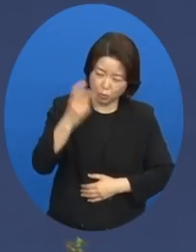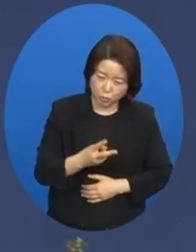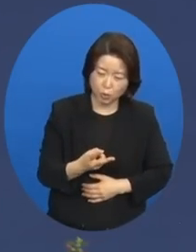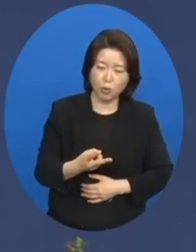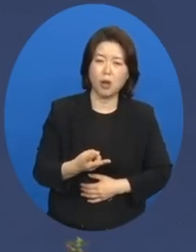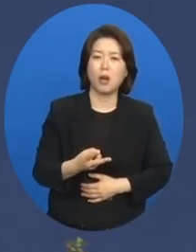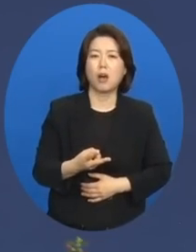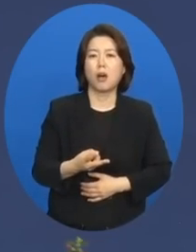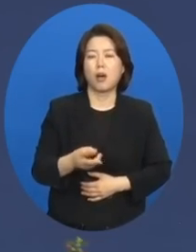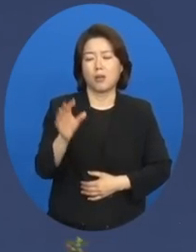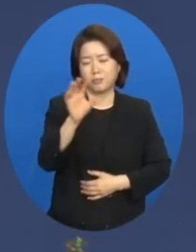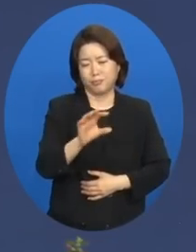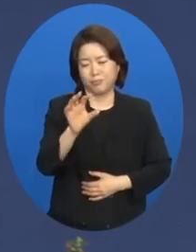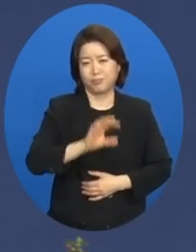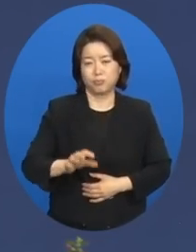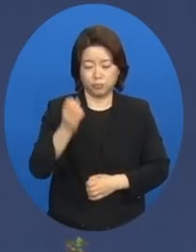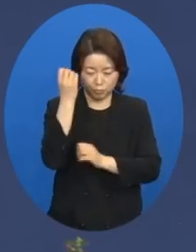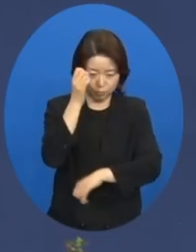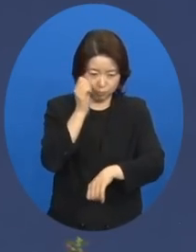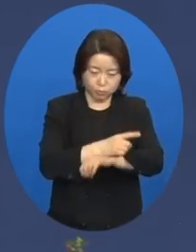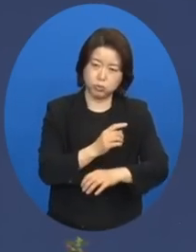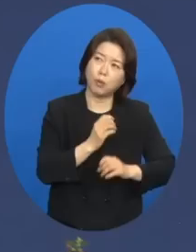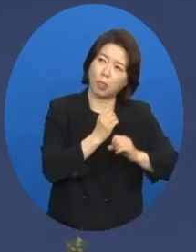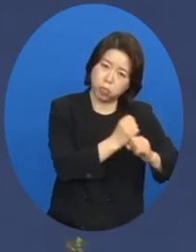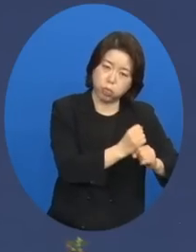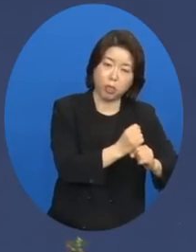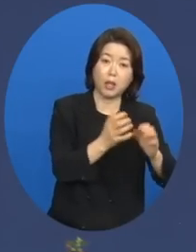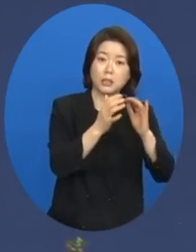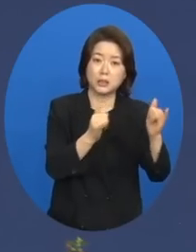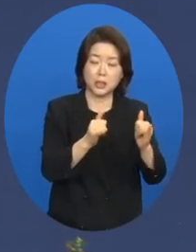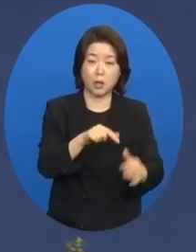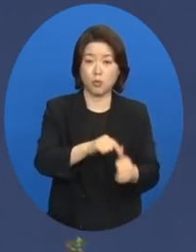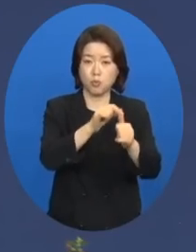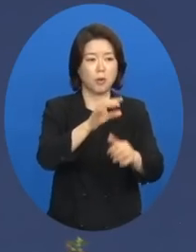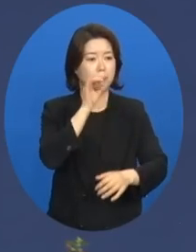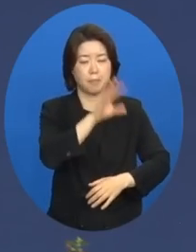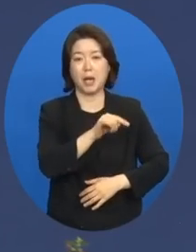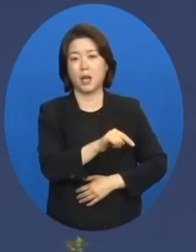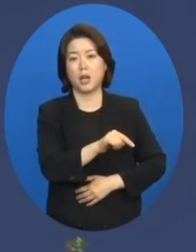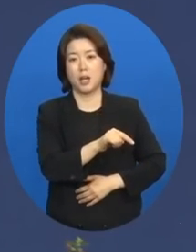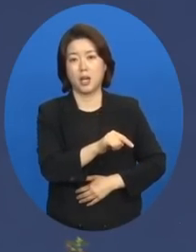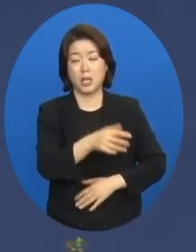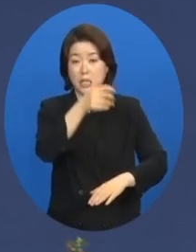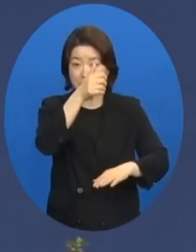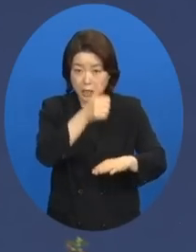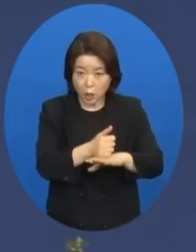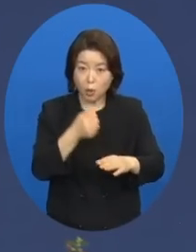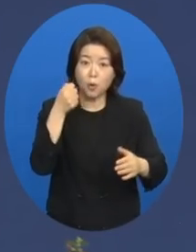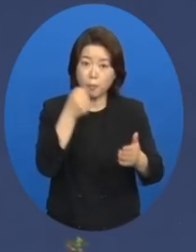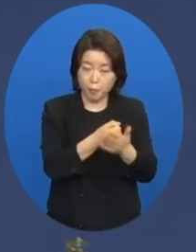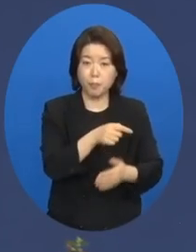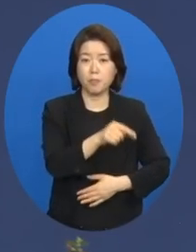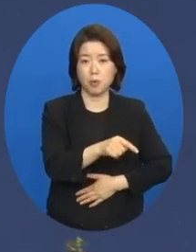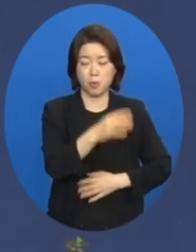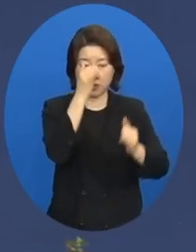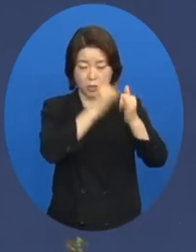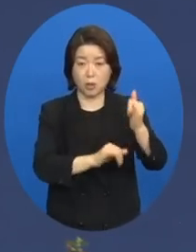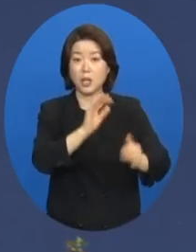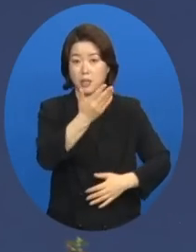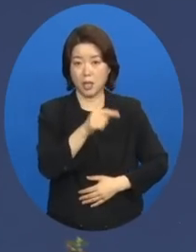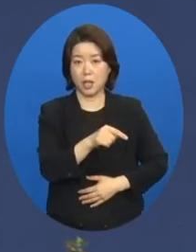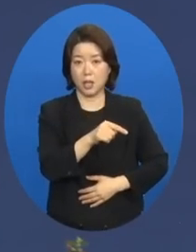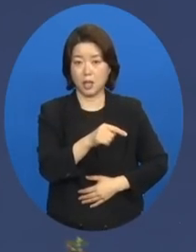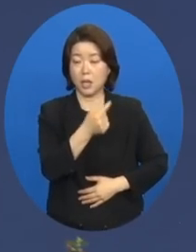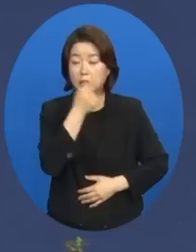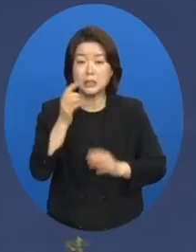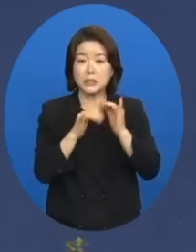엎어지고 자빠지고 본성적으로 인간으로는 구원이 불가능하다. 이걸 결론으로 역사의 결론이 돼서